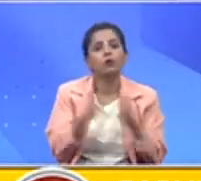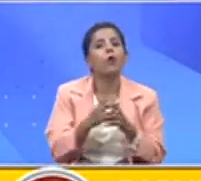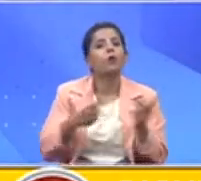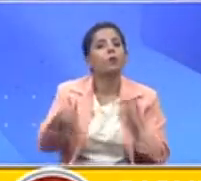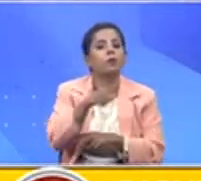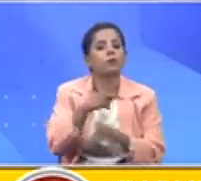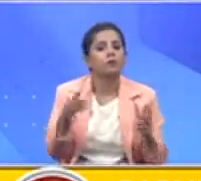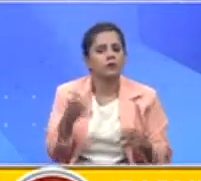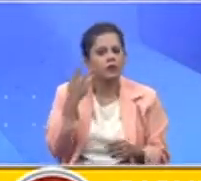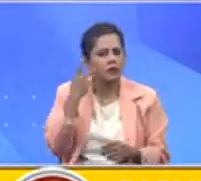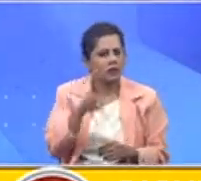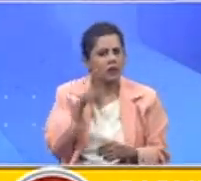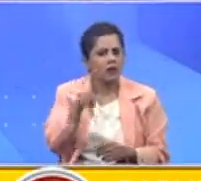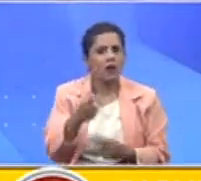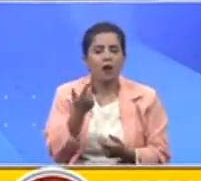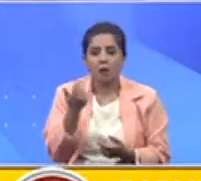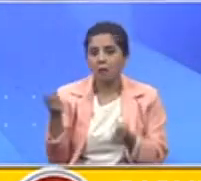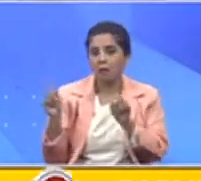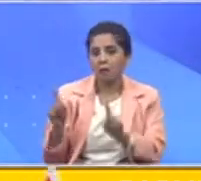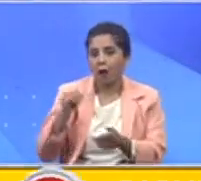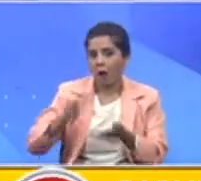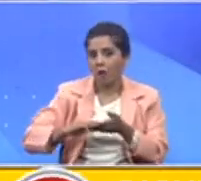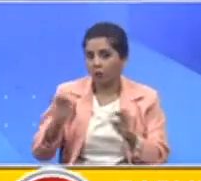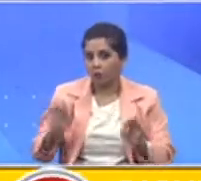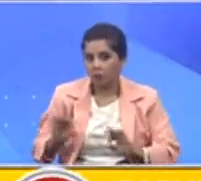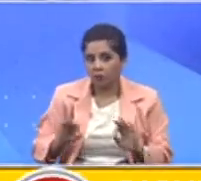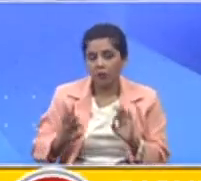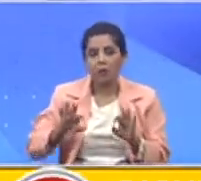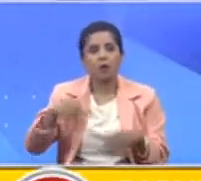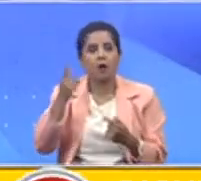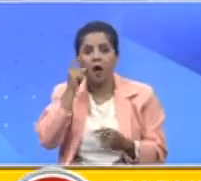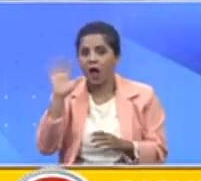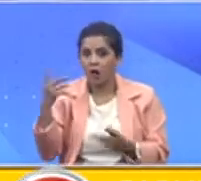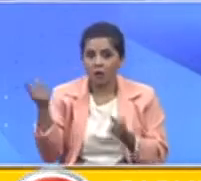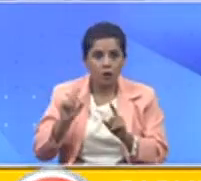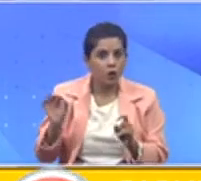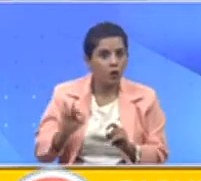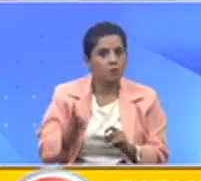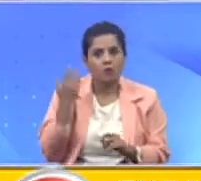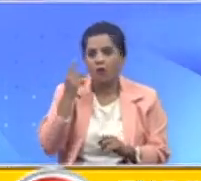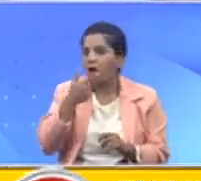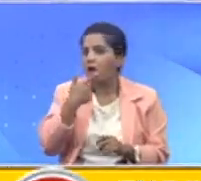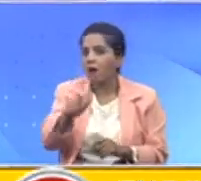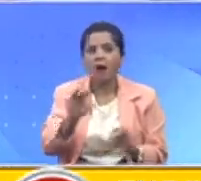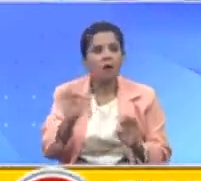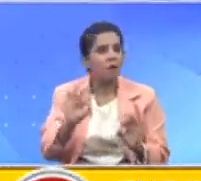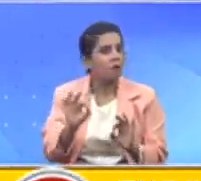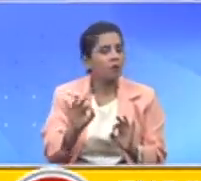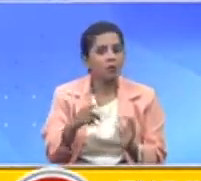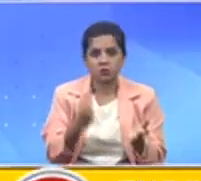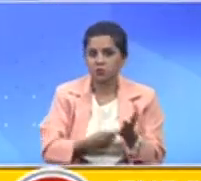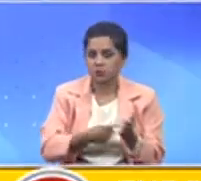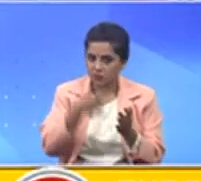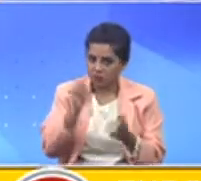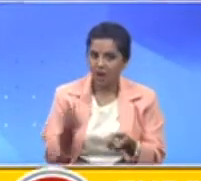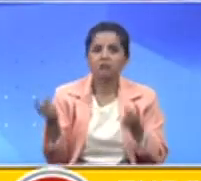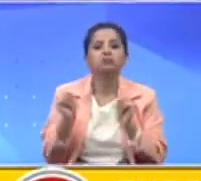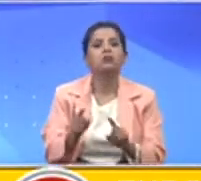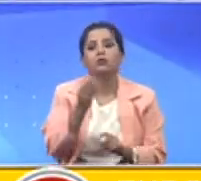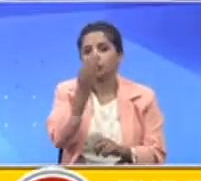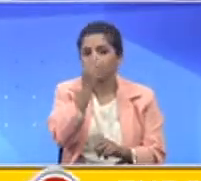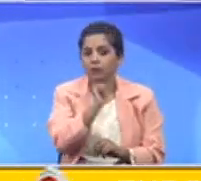बिना महरम हज करने की इजाजत नहीं थी मैं मन की बात के माध्यम से